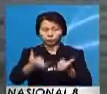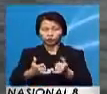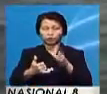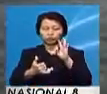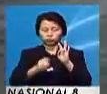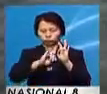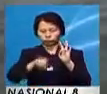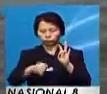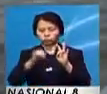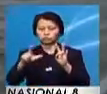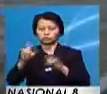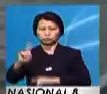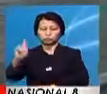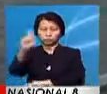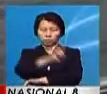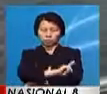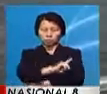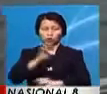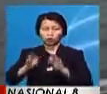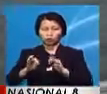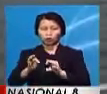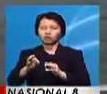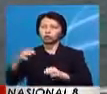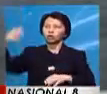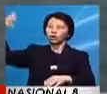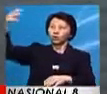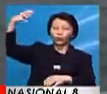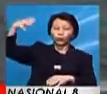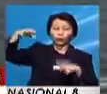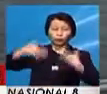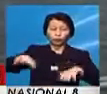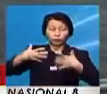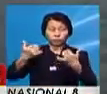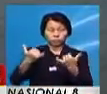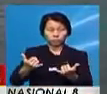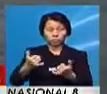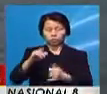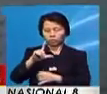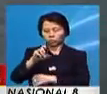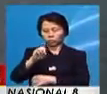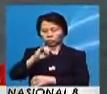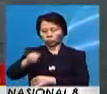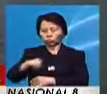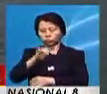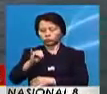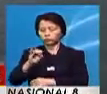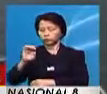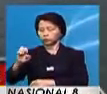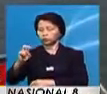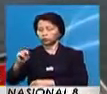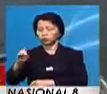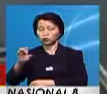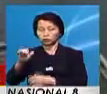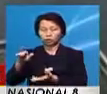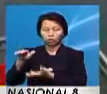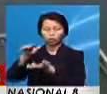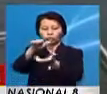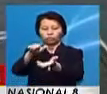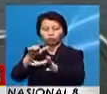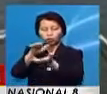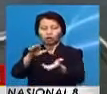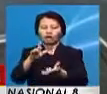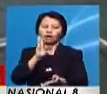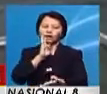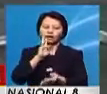7 juta liter sehari. Walaupun dilanda fenomena El Nino, loji rawatan air Endau masih menyalurkan kapasiti air yang